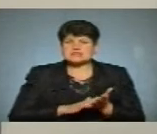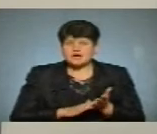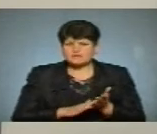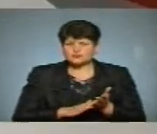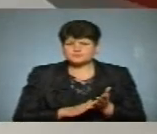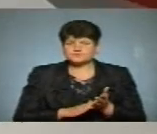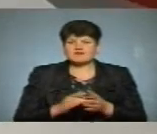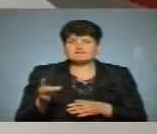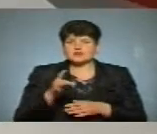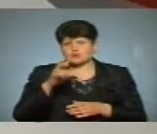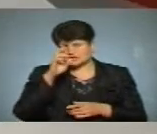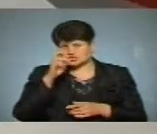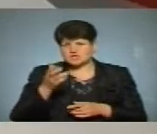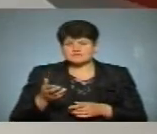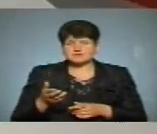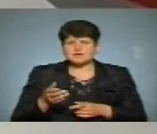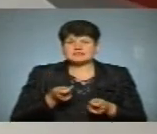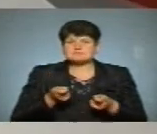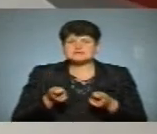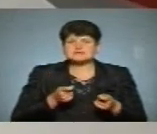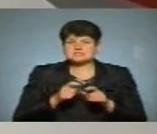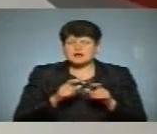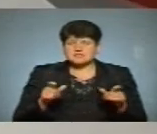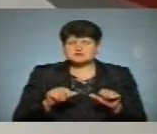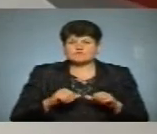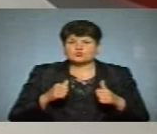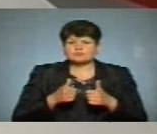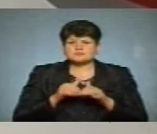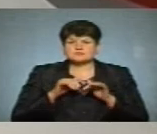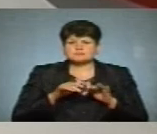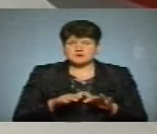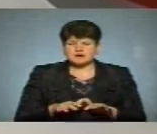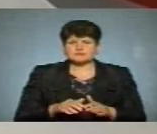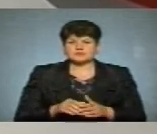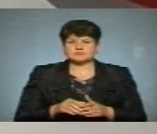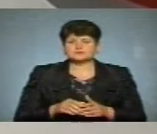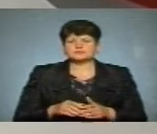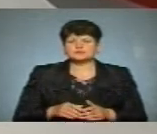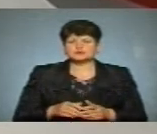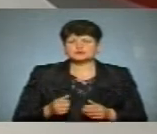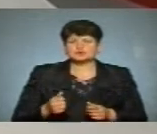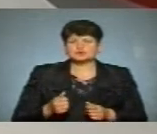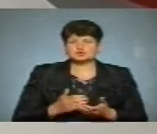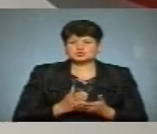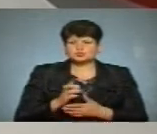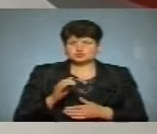до районних державних адміністрацій в комісію у справах альтернативної невійськової служби.